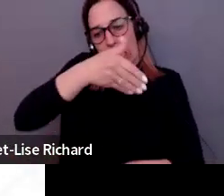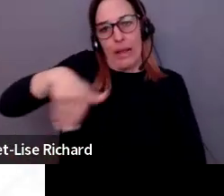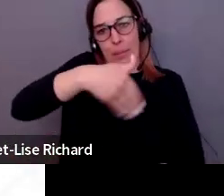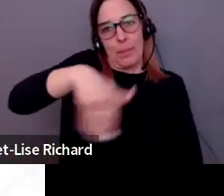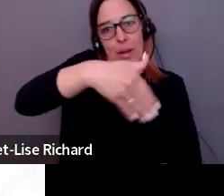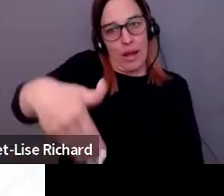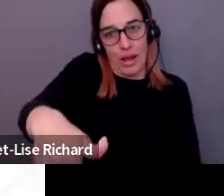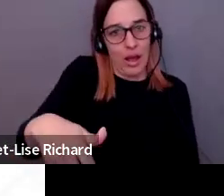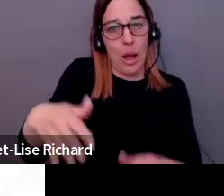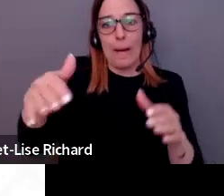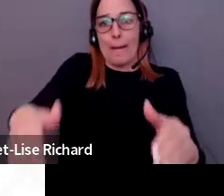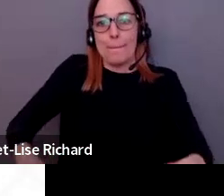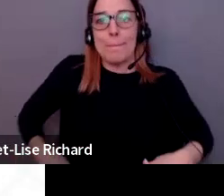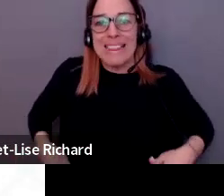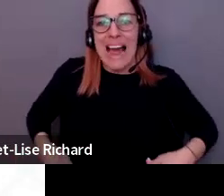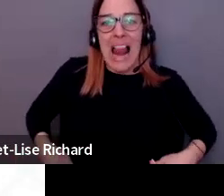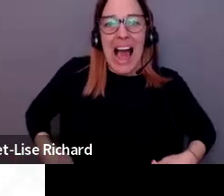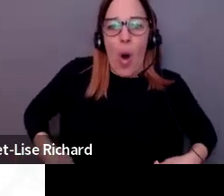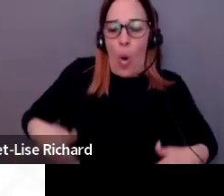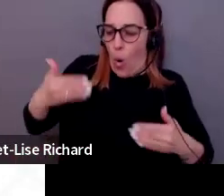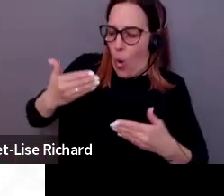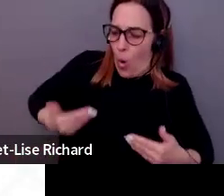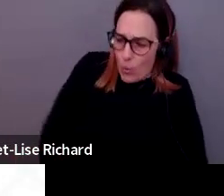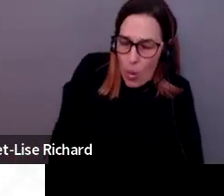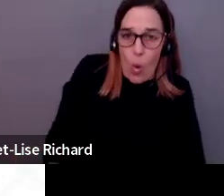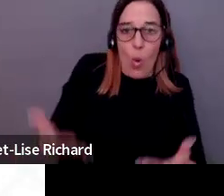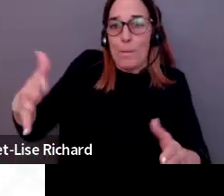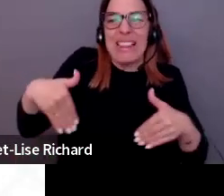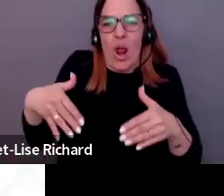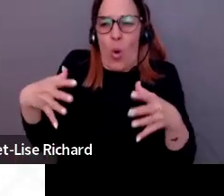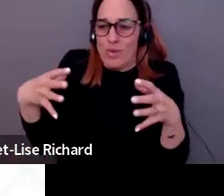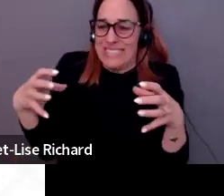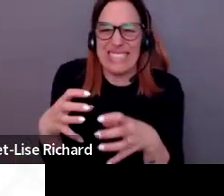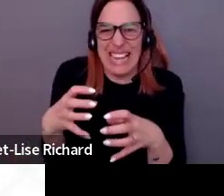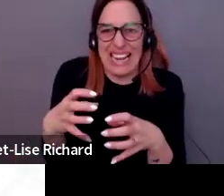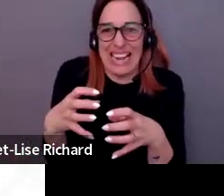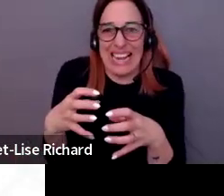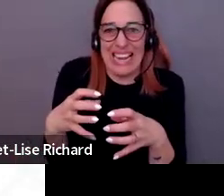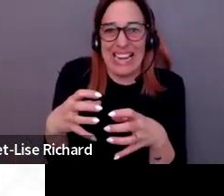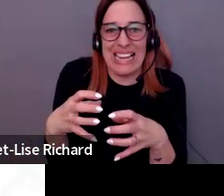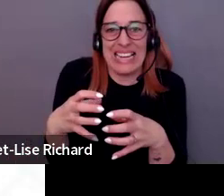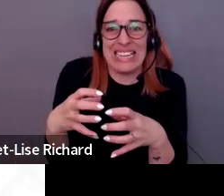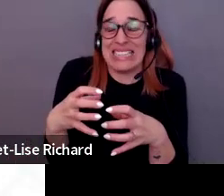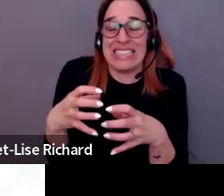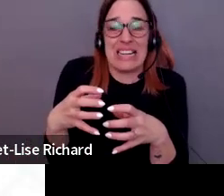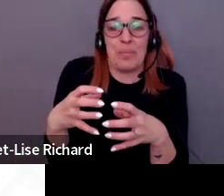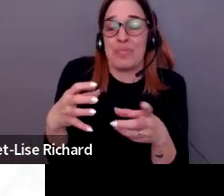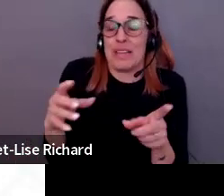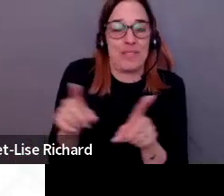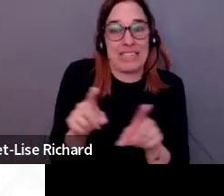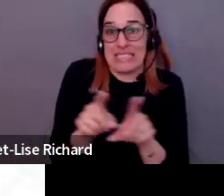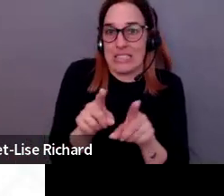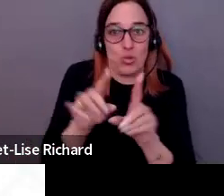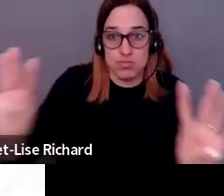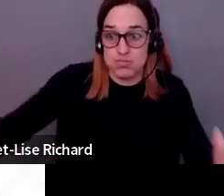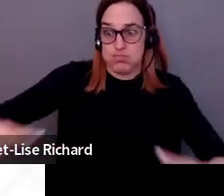Les pantalons taille basse, les pantalons serrés, ça ajoute encore, ça amène la tension